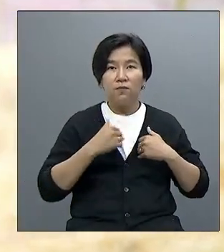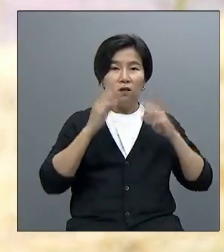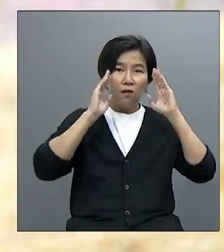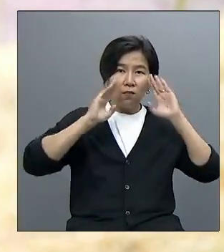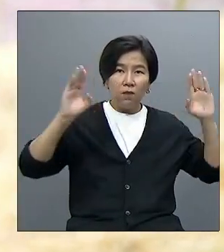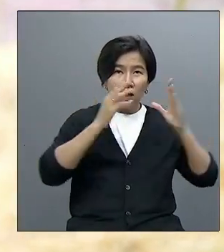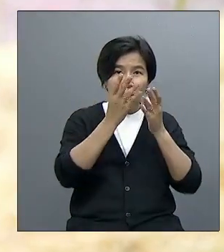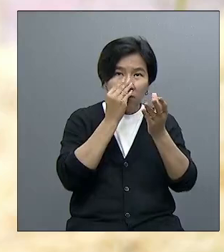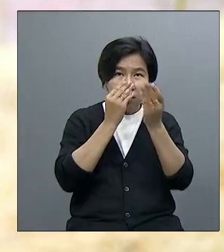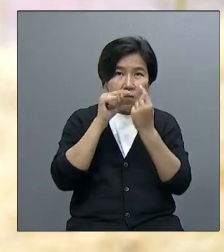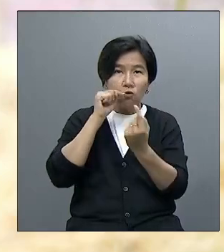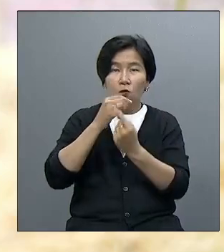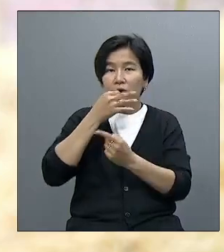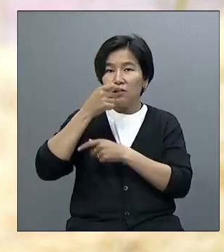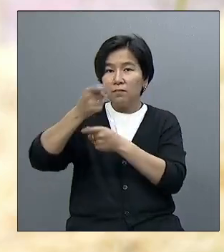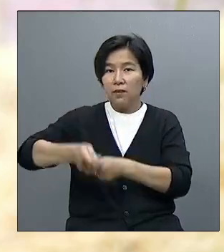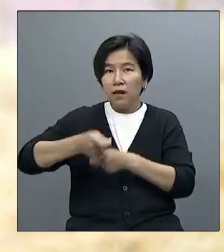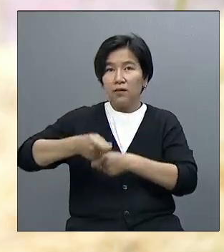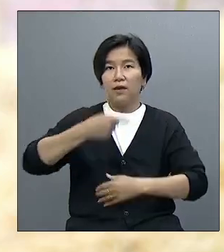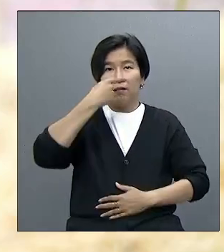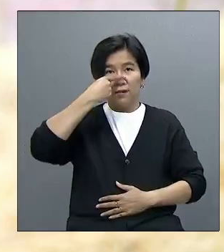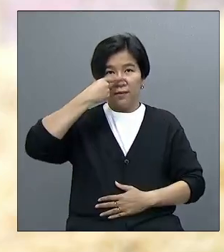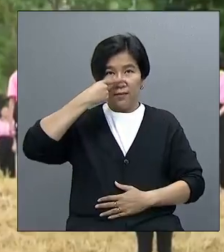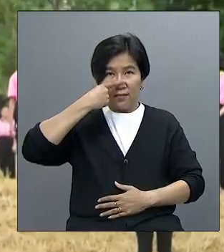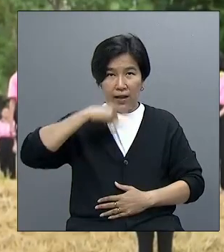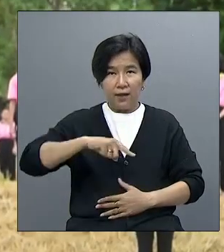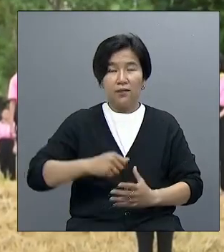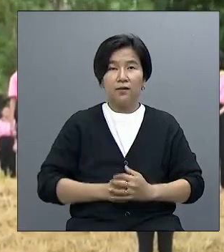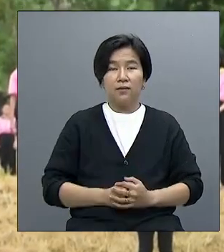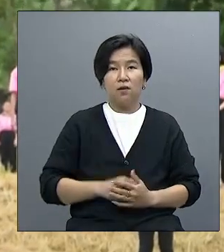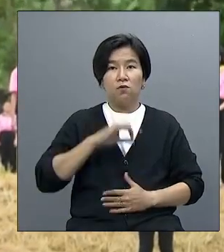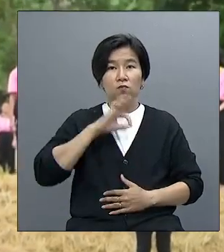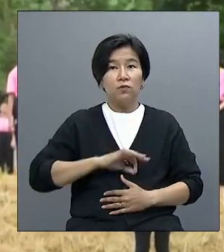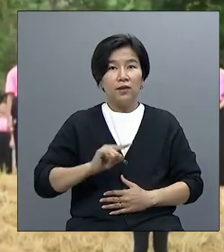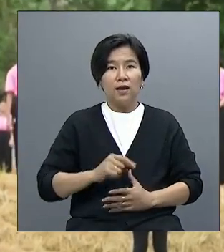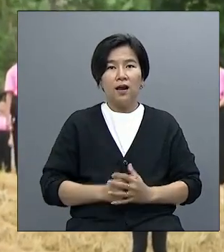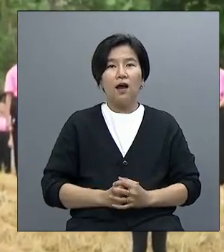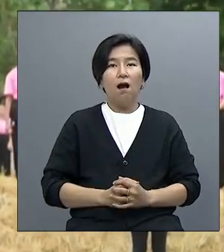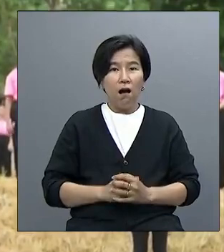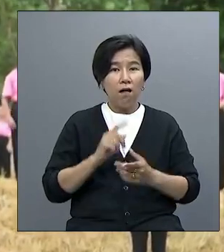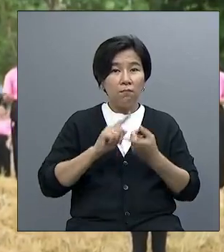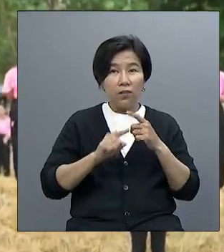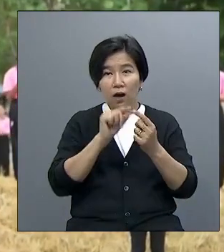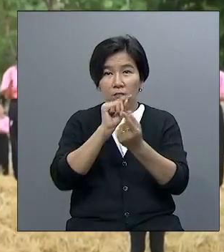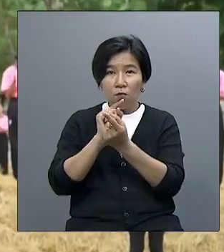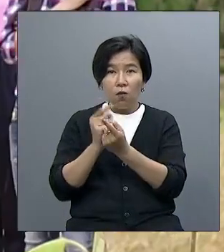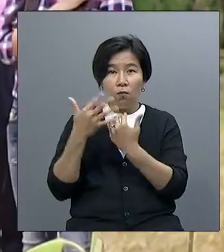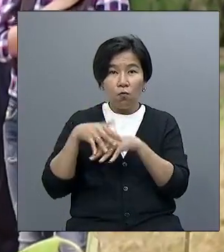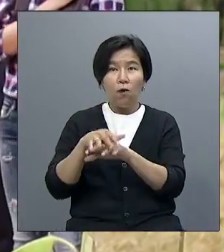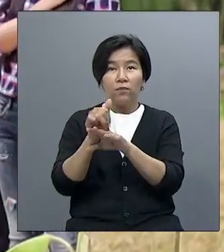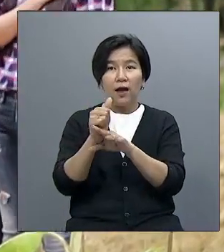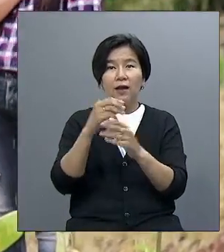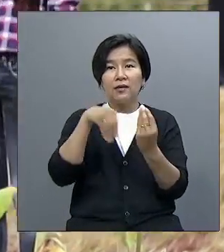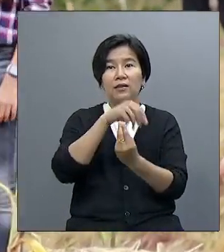ใช้ชีวิตแบบเกษตรกรชาวไทยแล้วก็มันทำให้เรานะคะสามารถแบบได้หาเพื่อนใหม่ๆได้ เศรษฐกิจพอเพียง